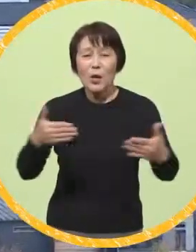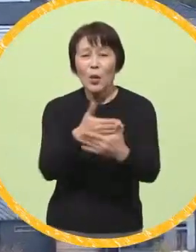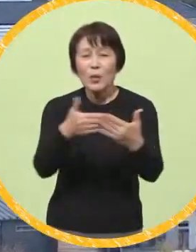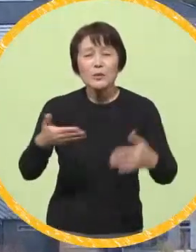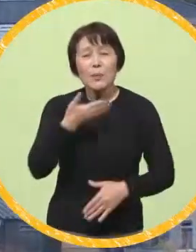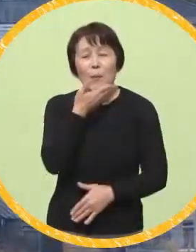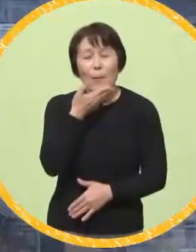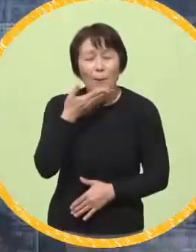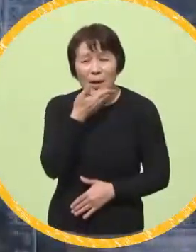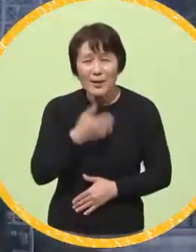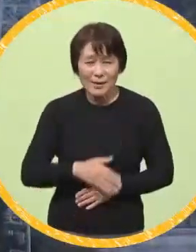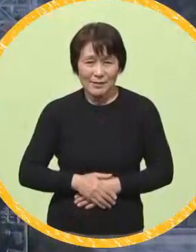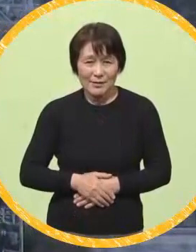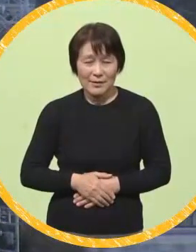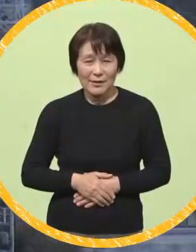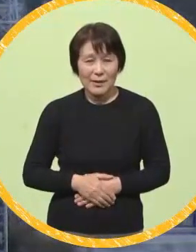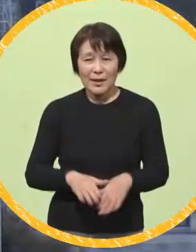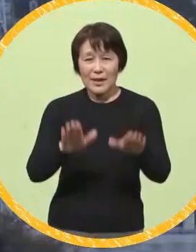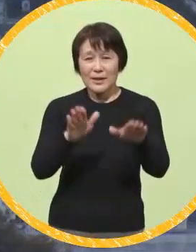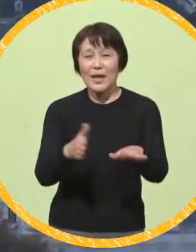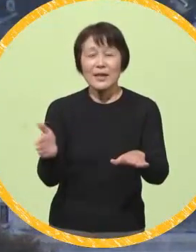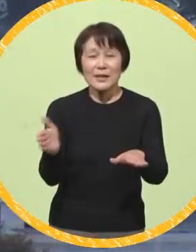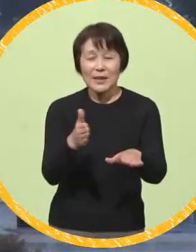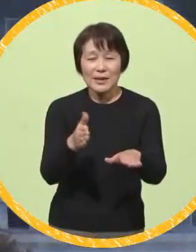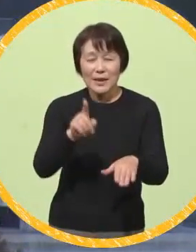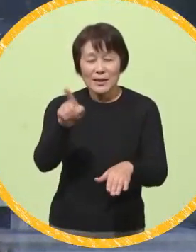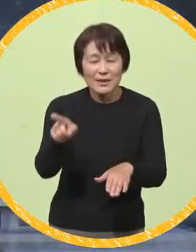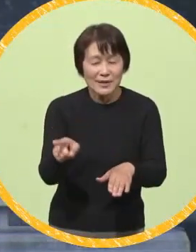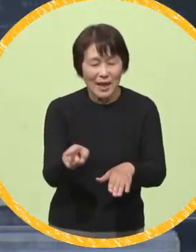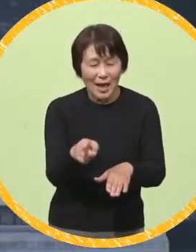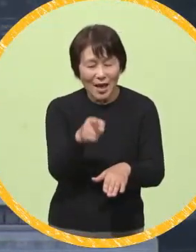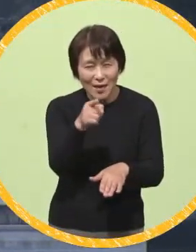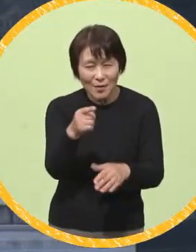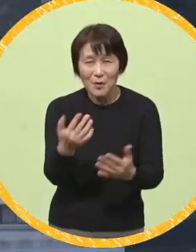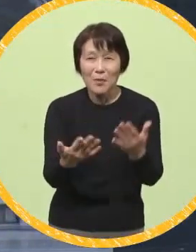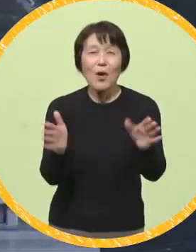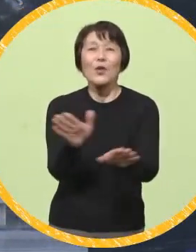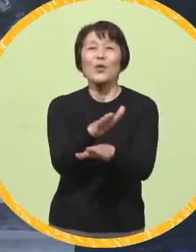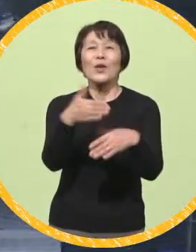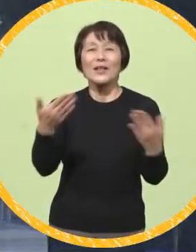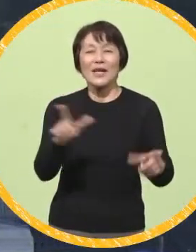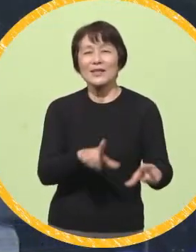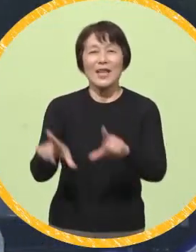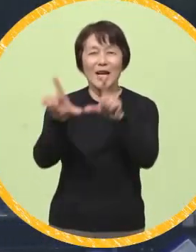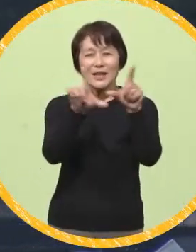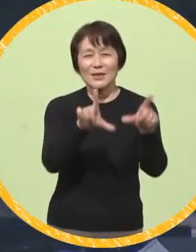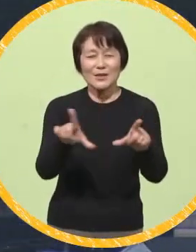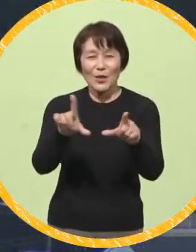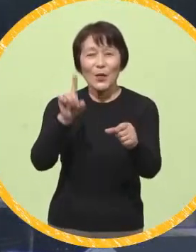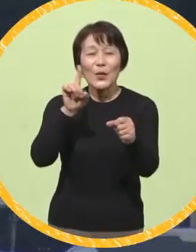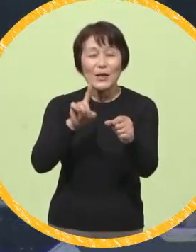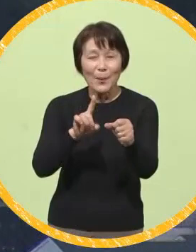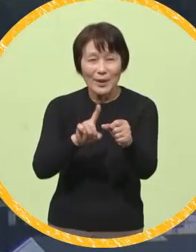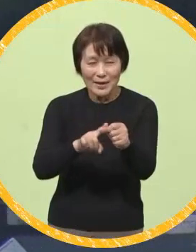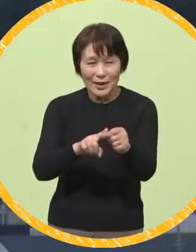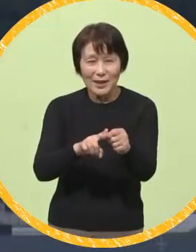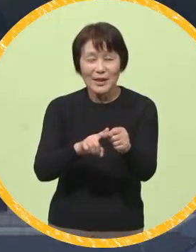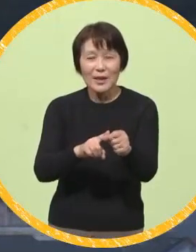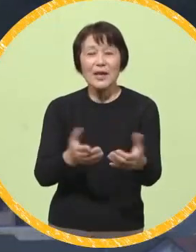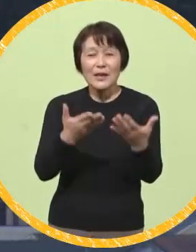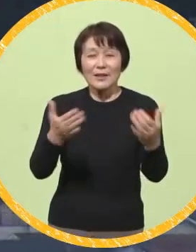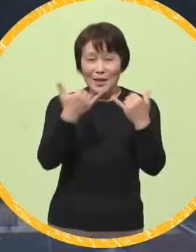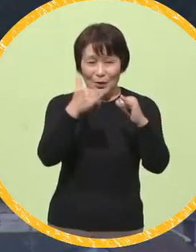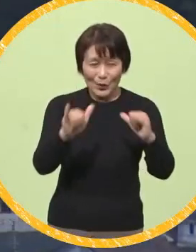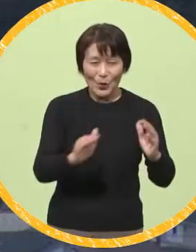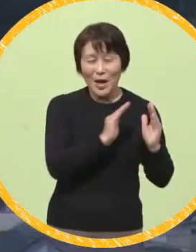などが評価され、近年は自然を感じながらゆったりした生活を求める幅広い年代層の転入